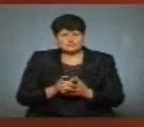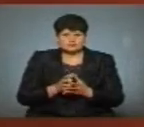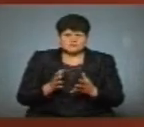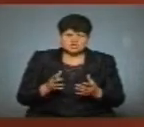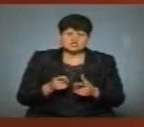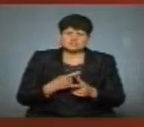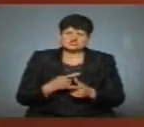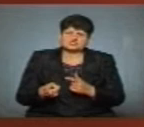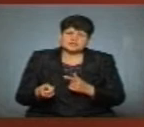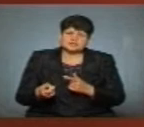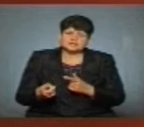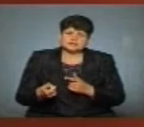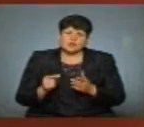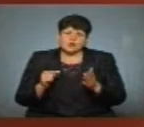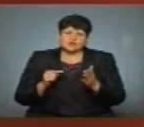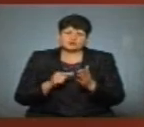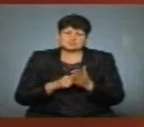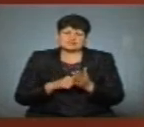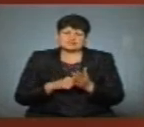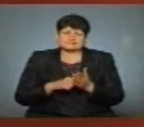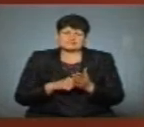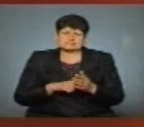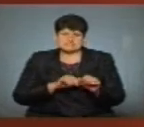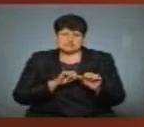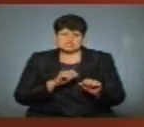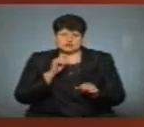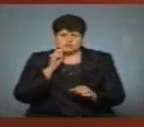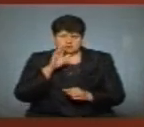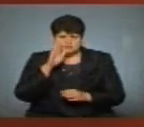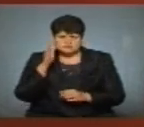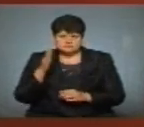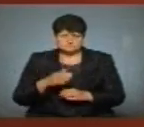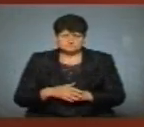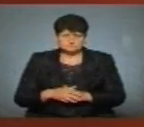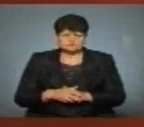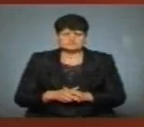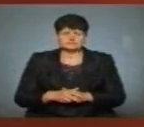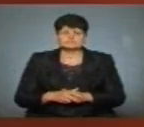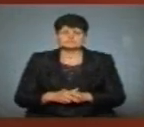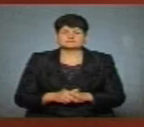таки йшли з конкретною ціллю захищати Україну від агресора зовнішнього?